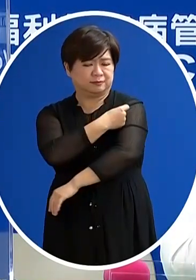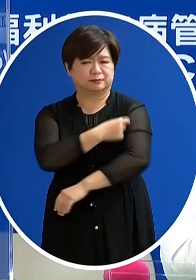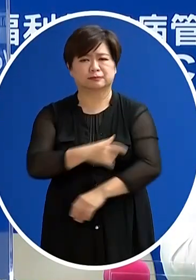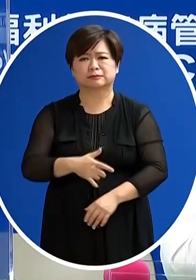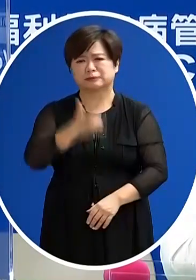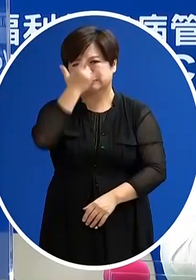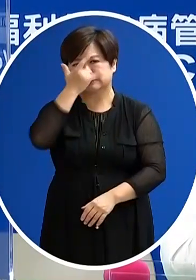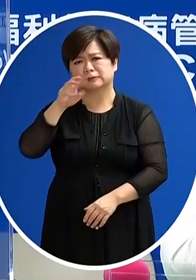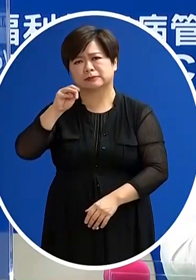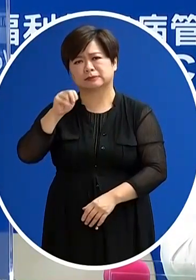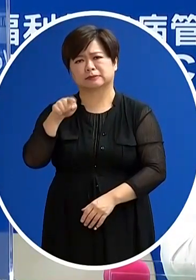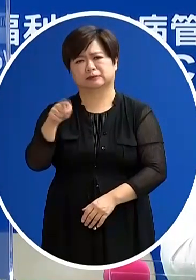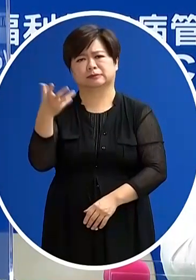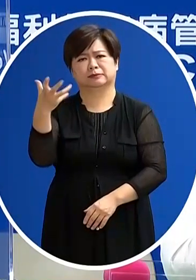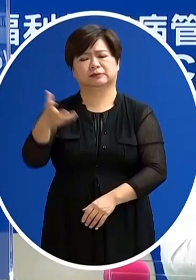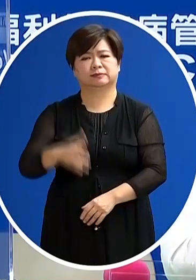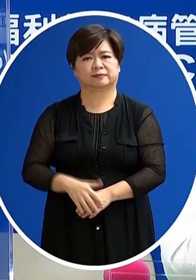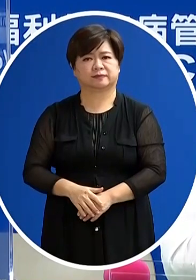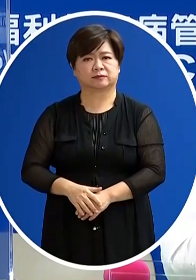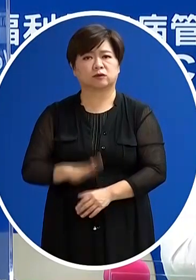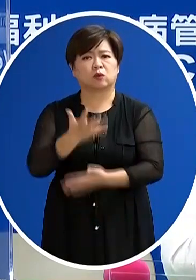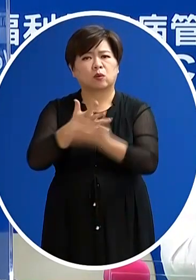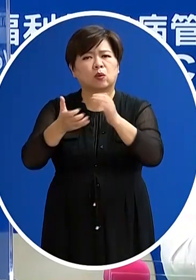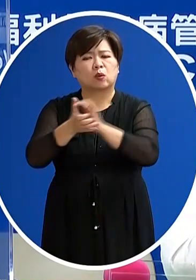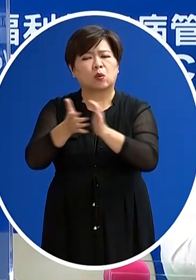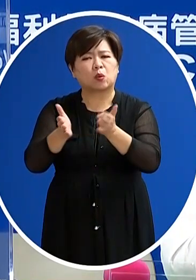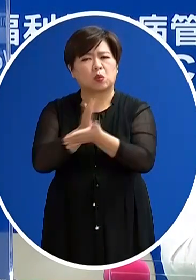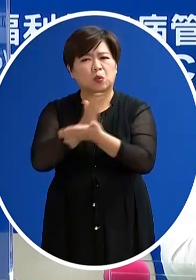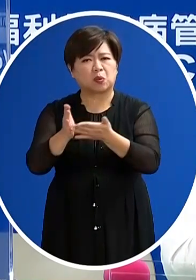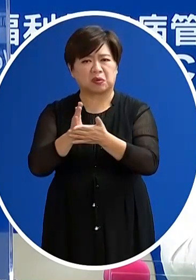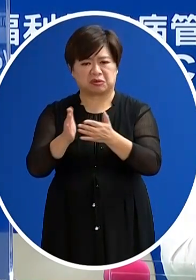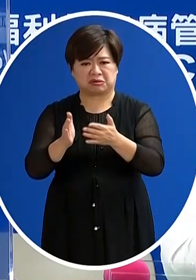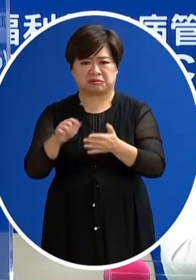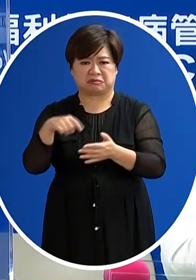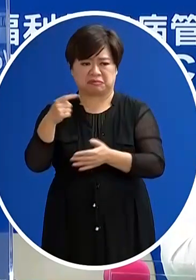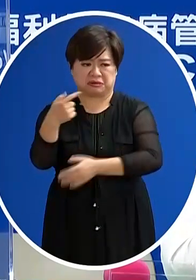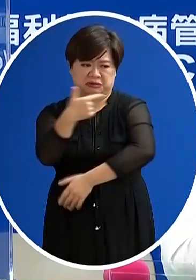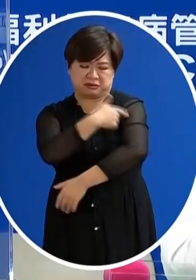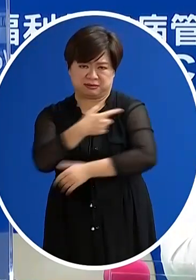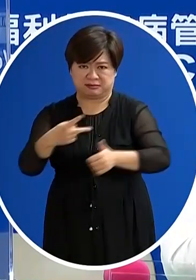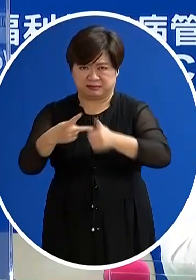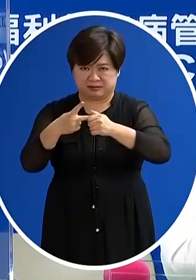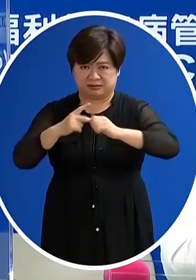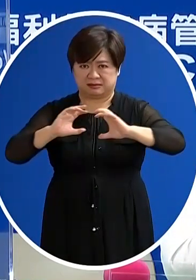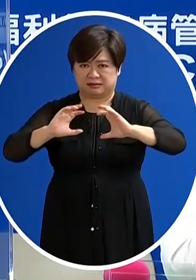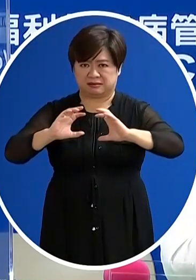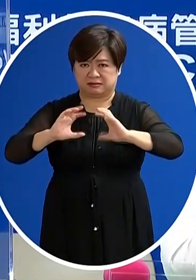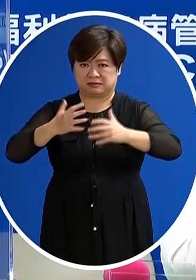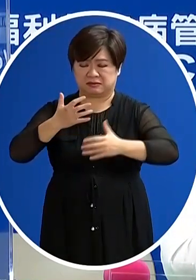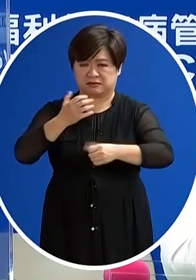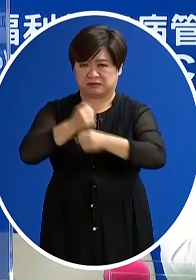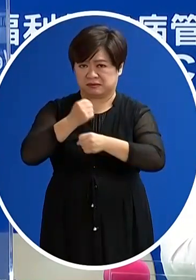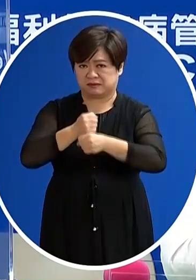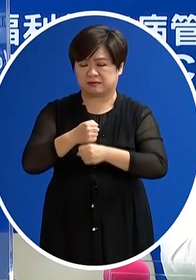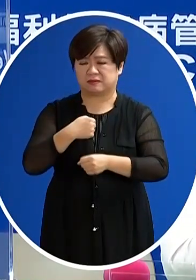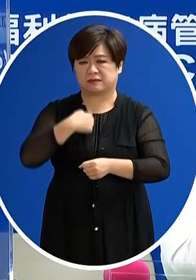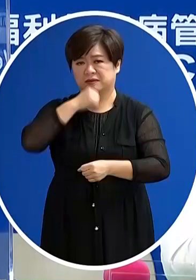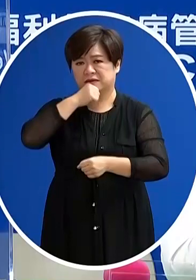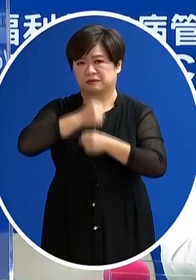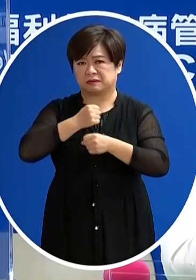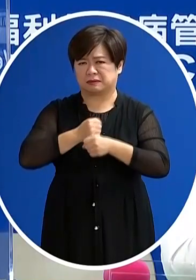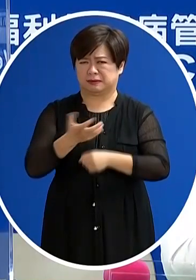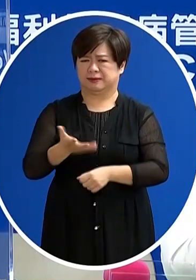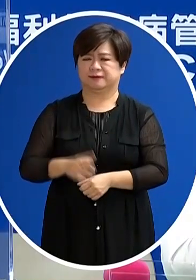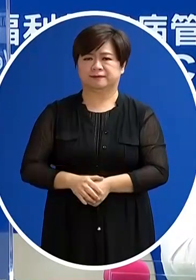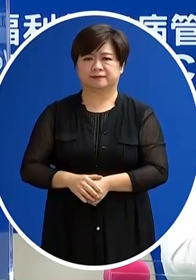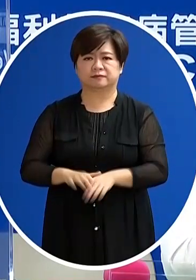那是不是等到后面有网友分析说可能就要打国产， 打国产，如果这是国产当然现